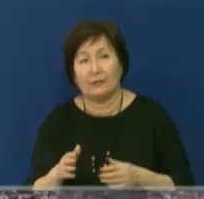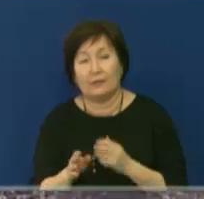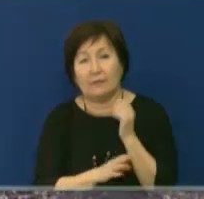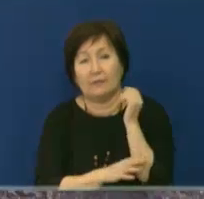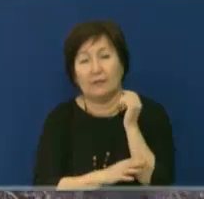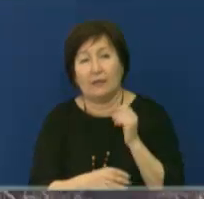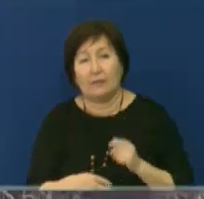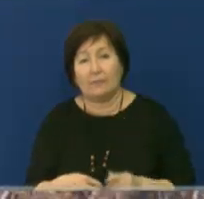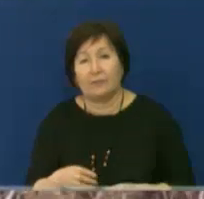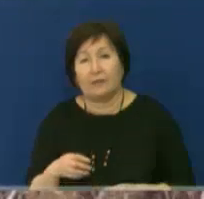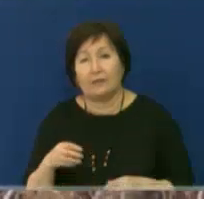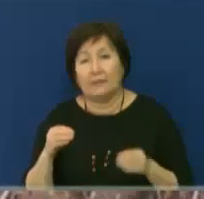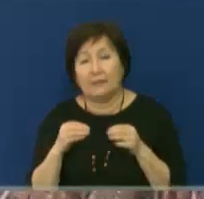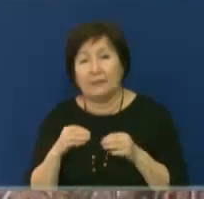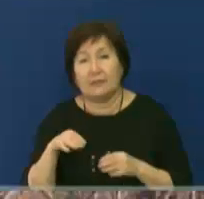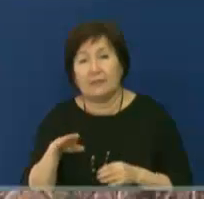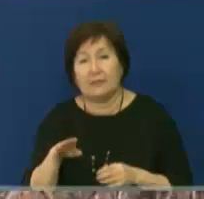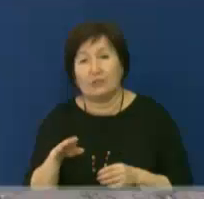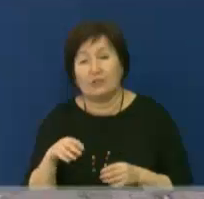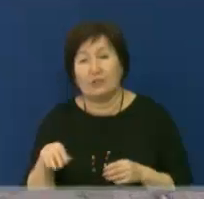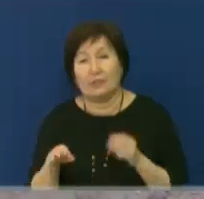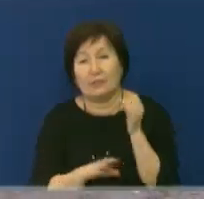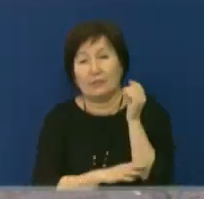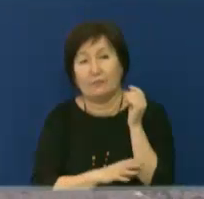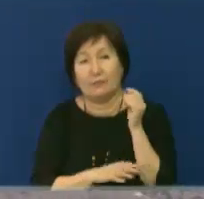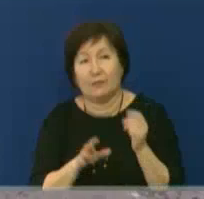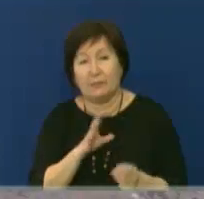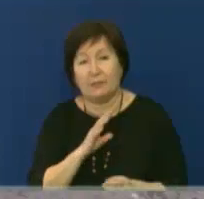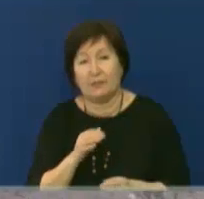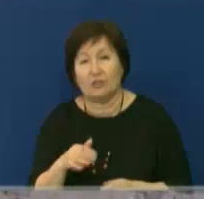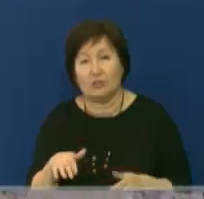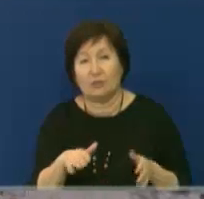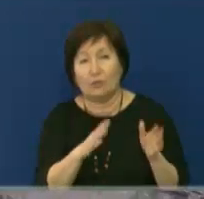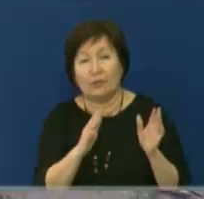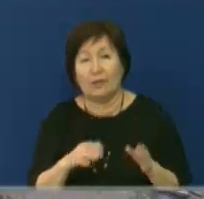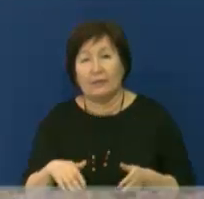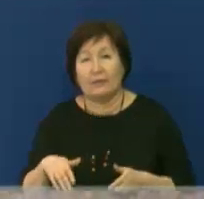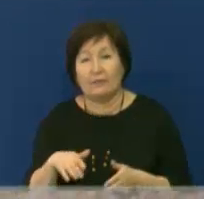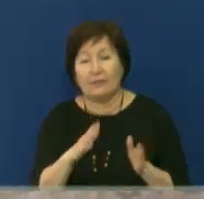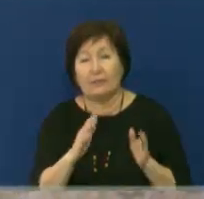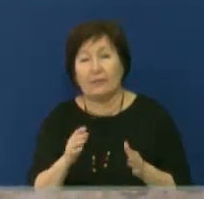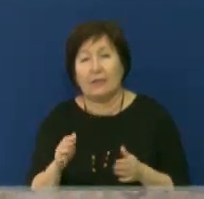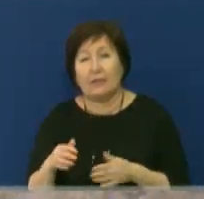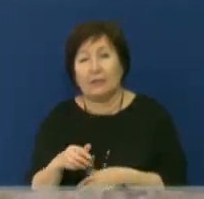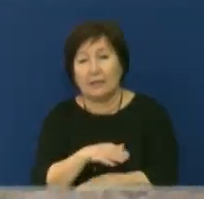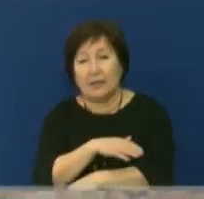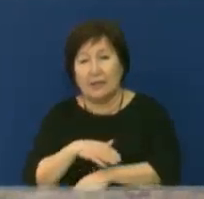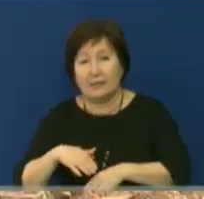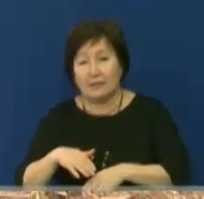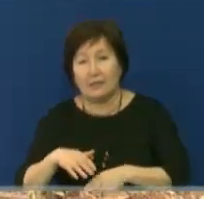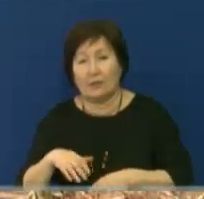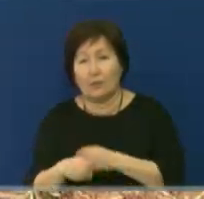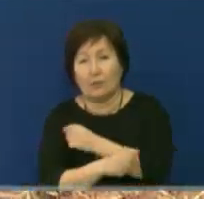сайын 10000 ағаш отырғызу көзделген. Бұл жолғы акция аясында қала бойынша 3500 түп ағаш көшеттер егілді. Игі